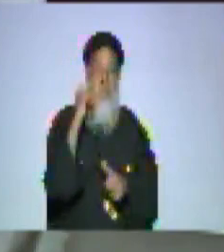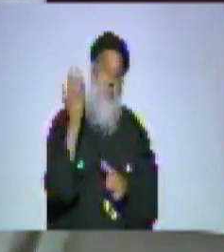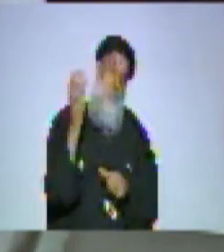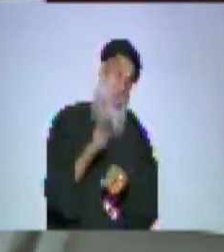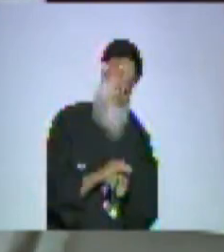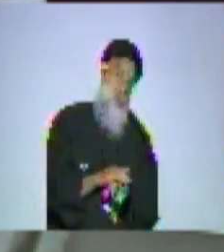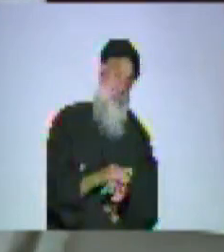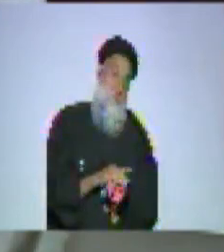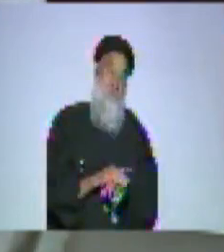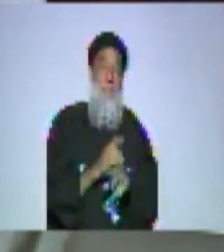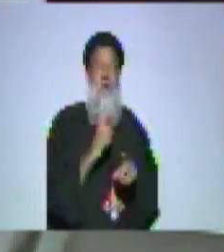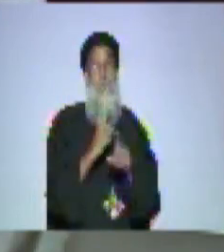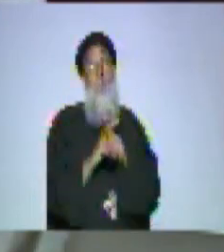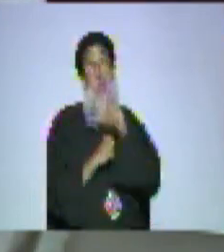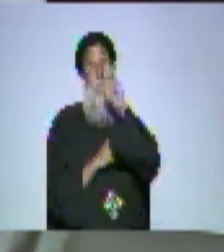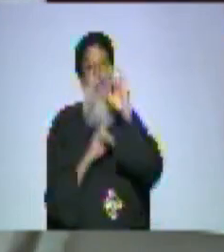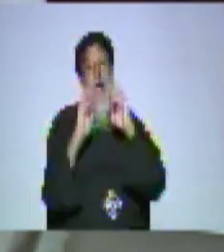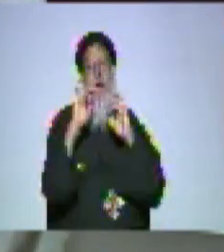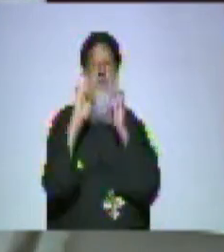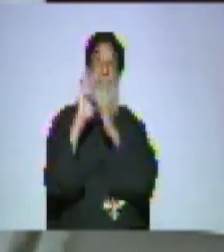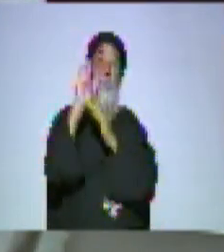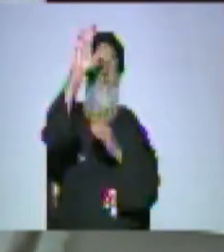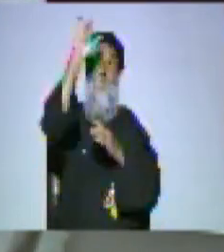عقلنا قدام ربنا